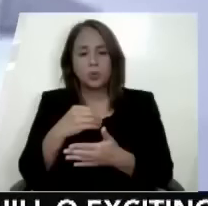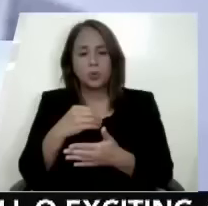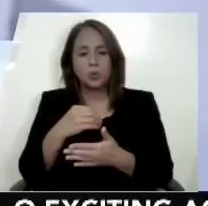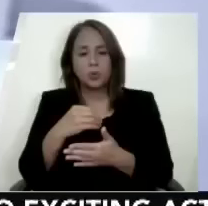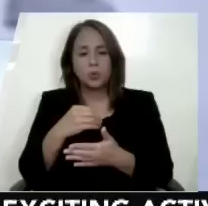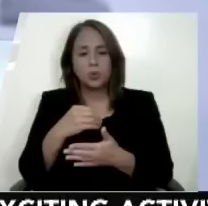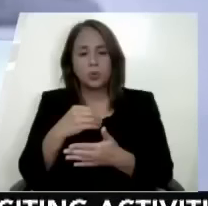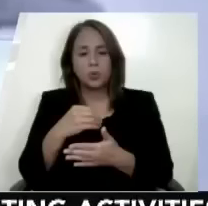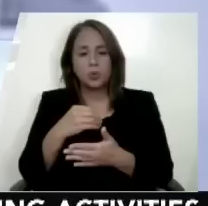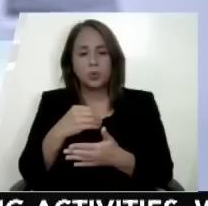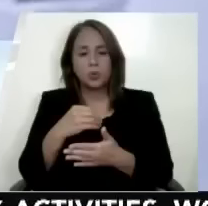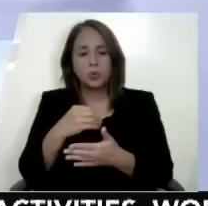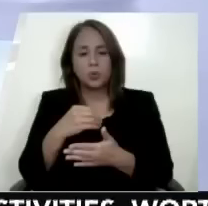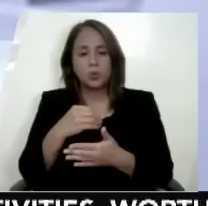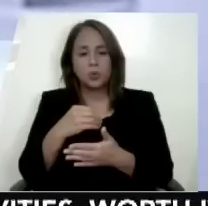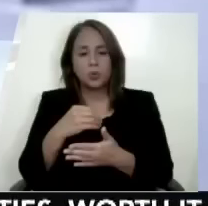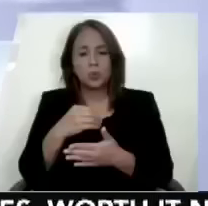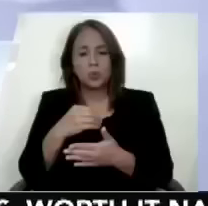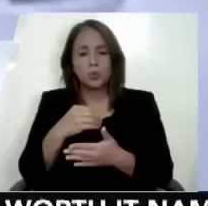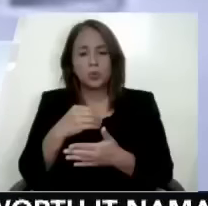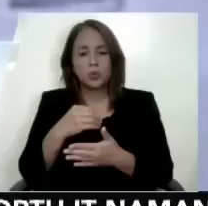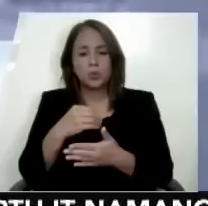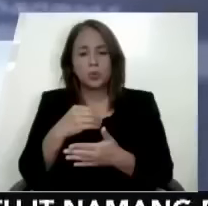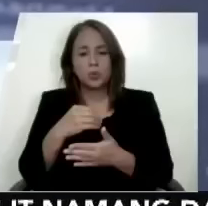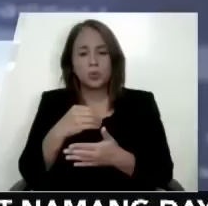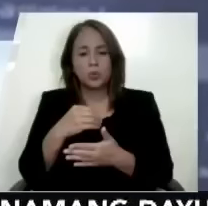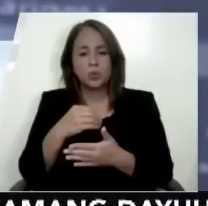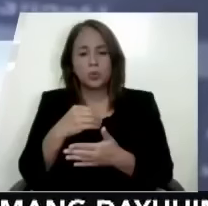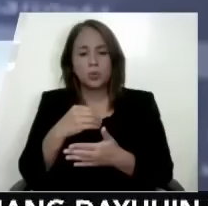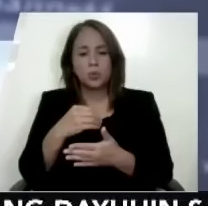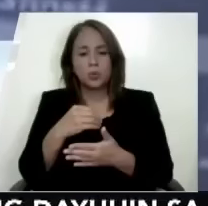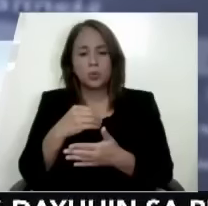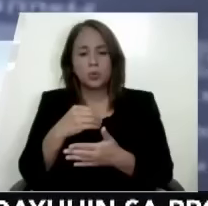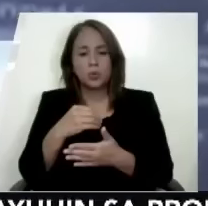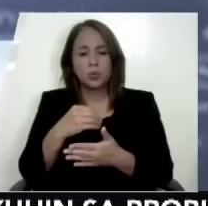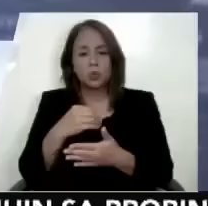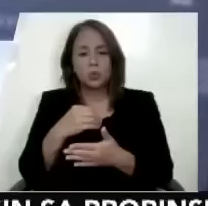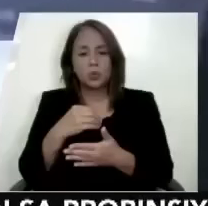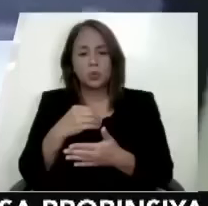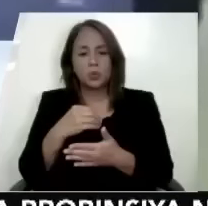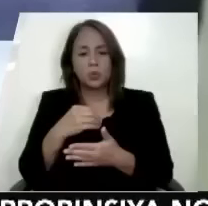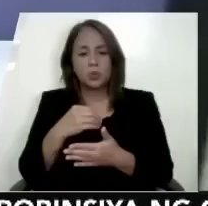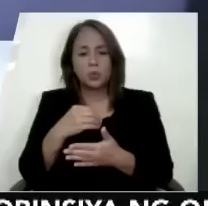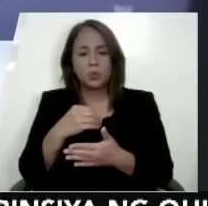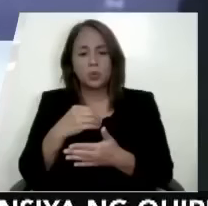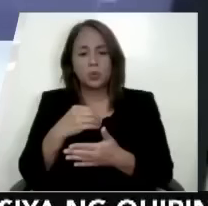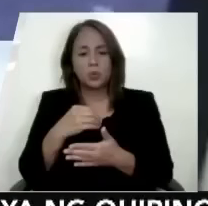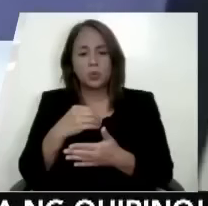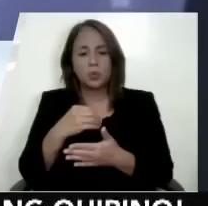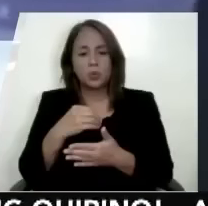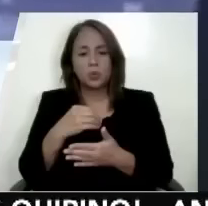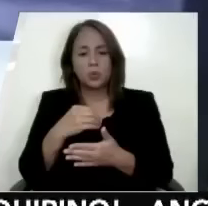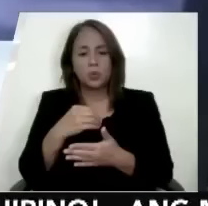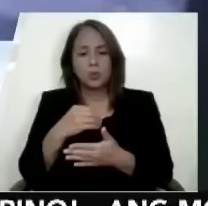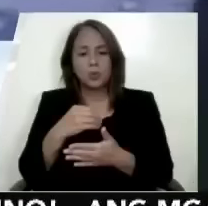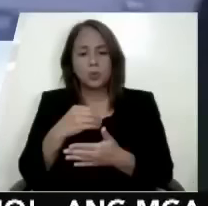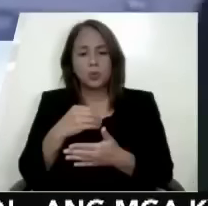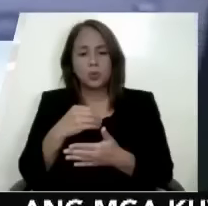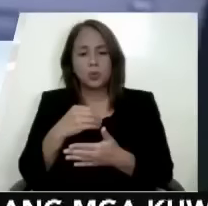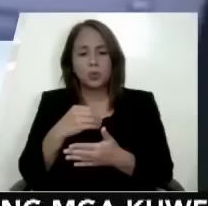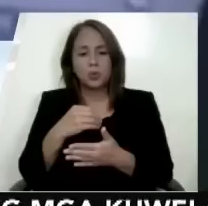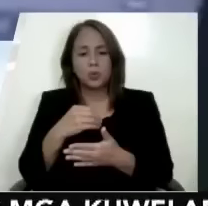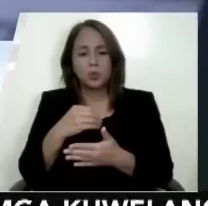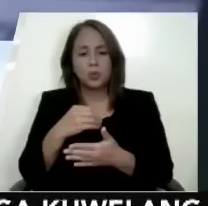gasoline boy saka pinaupo sa gilid ng gas pump Ilang segundo lang At lumabas na ang suspect sa Booth dala Ang kinita ng